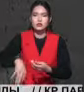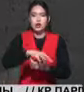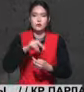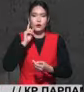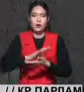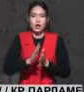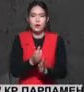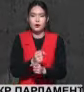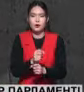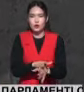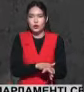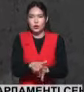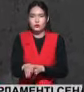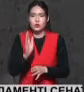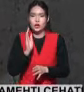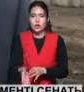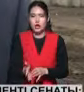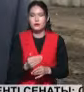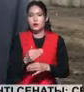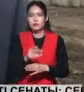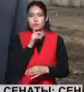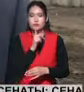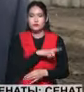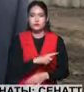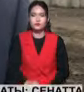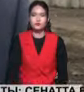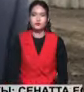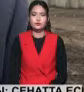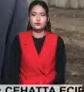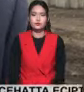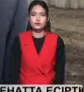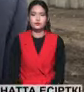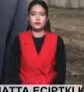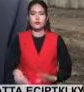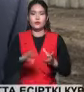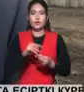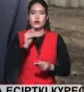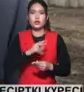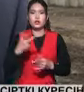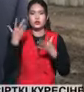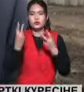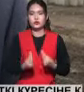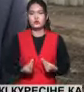Жылу жүйесіне ұзақ жанатын пештер қойылады. Құрылыс жұмыстары кестесіне 20 күнге ерте жүріп келе жатыр. Енді әрине